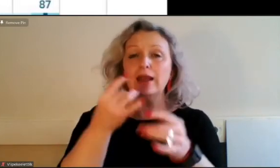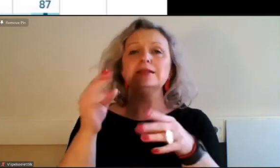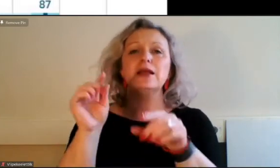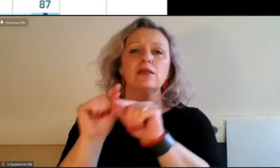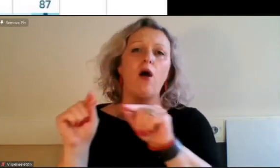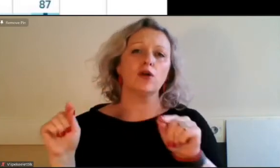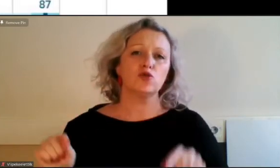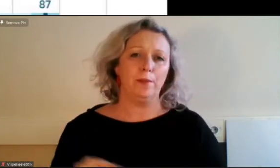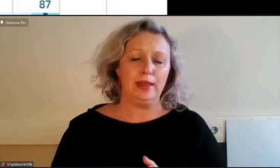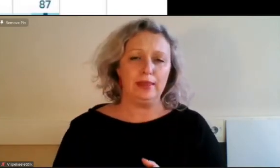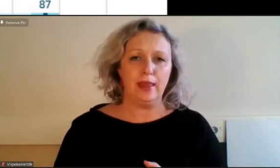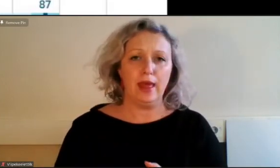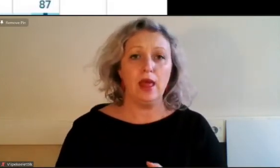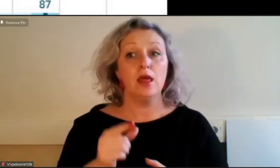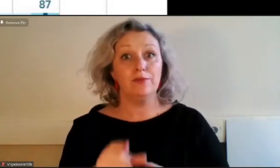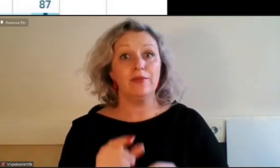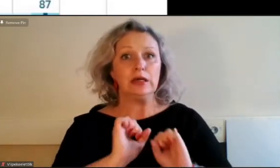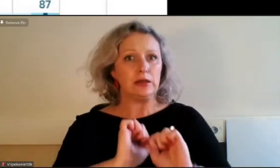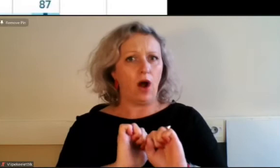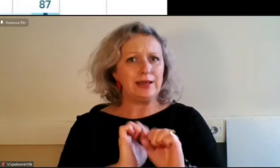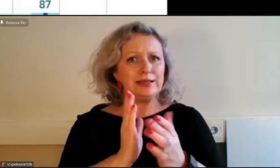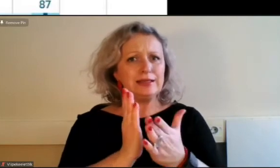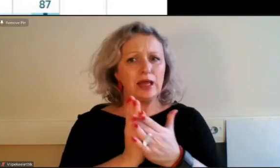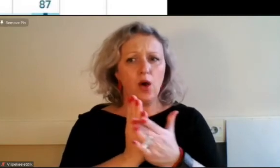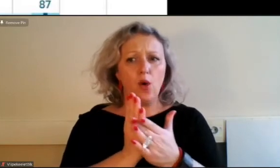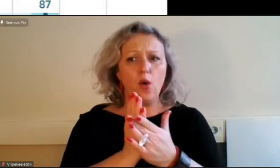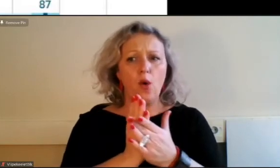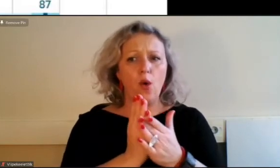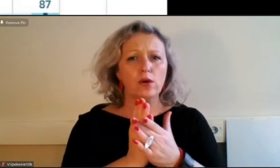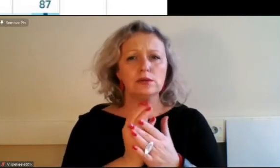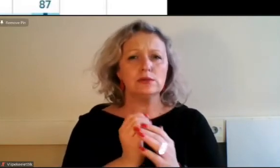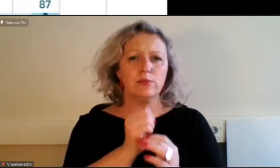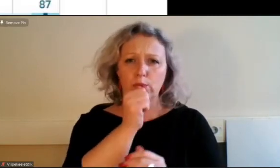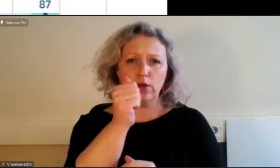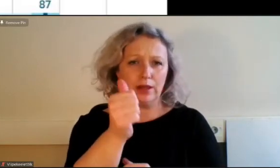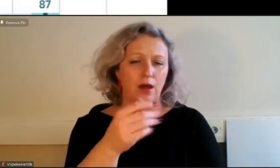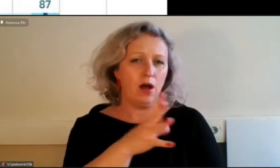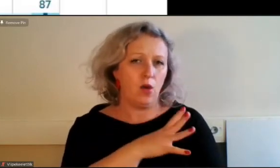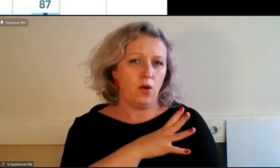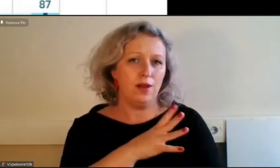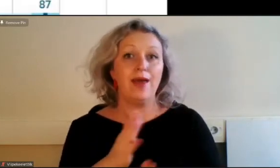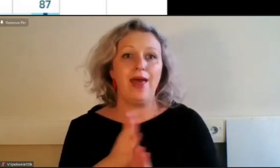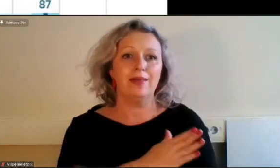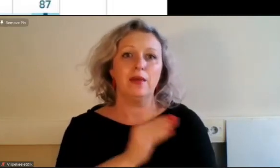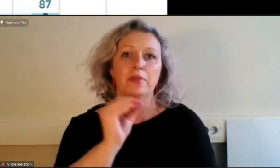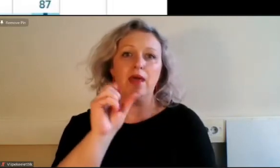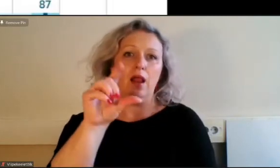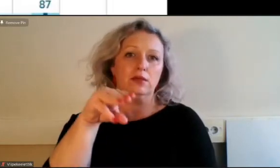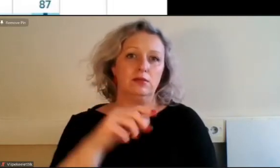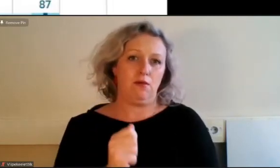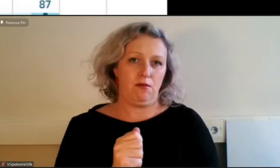nüüd sinisega enne deltat ja punasega delta variandi ajal,